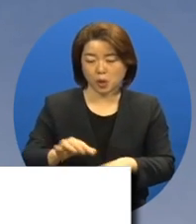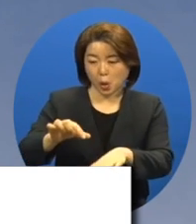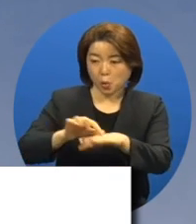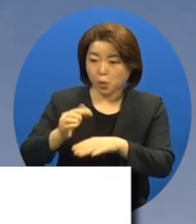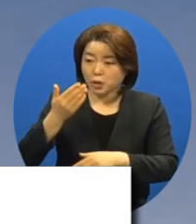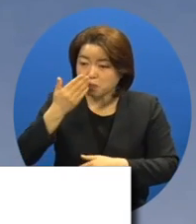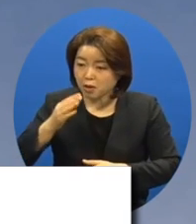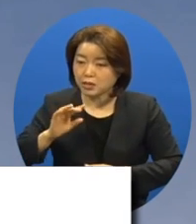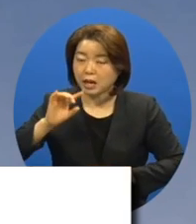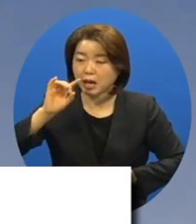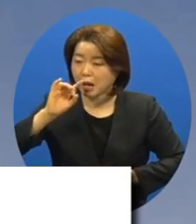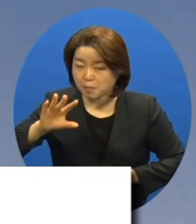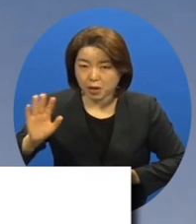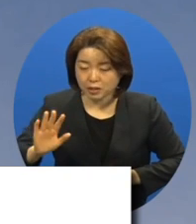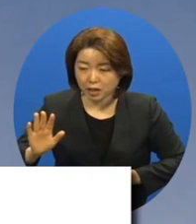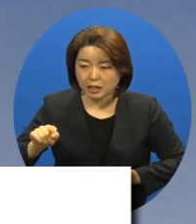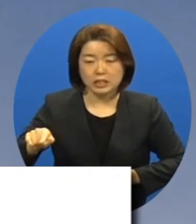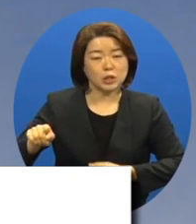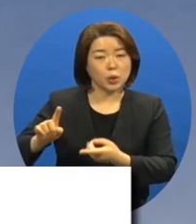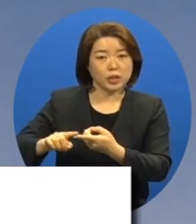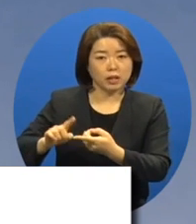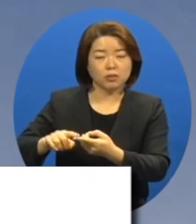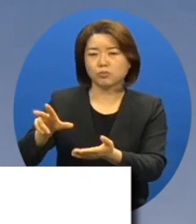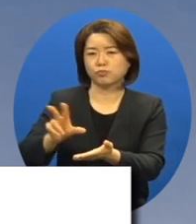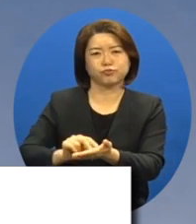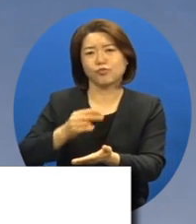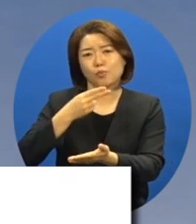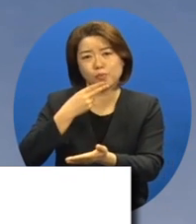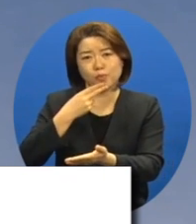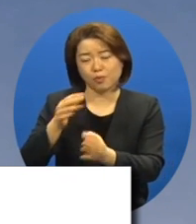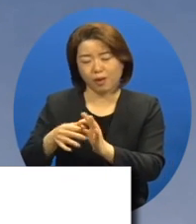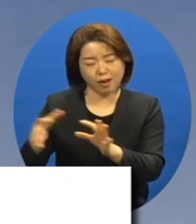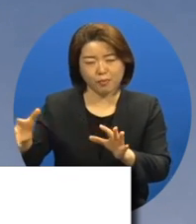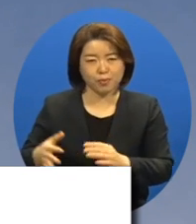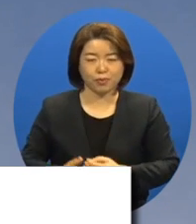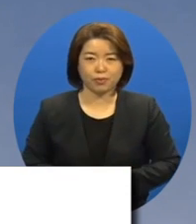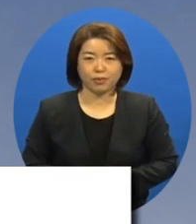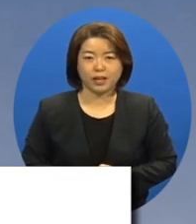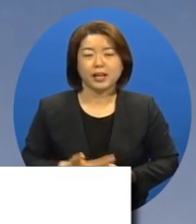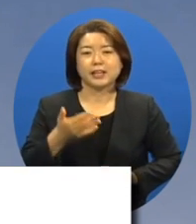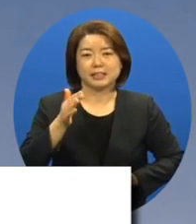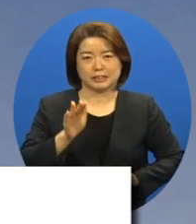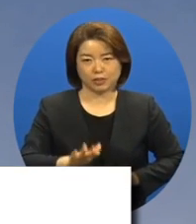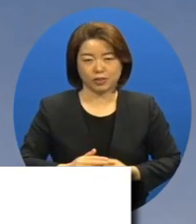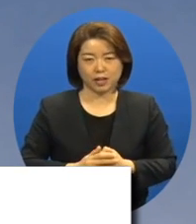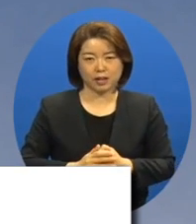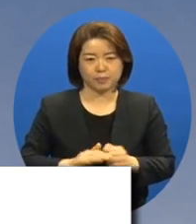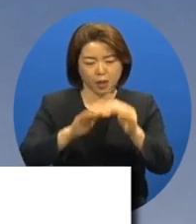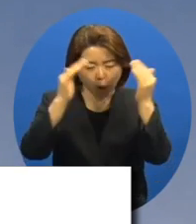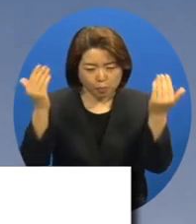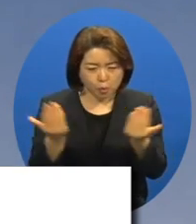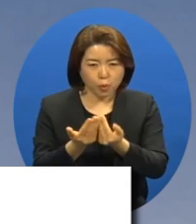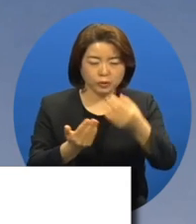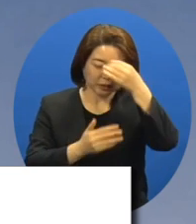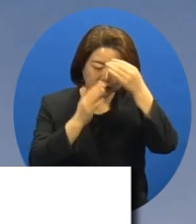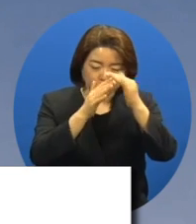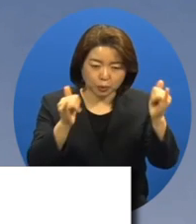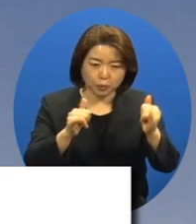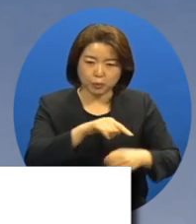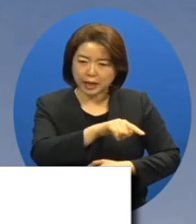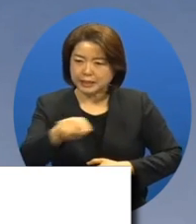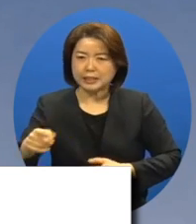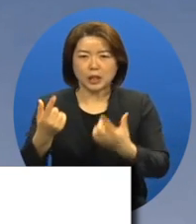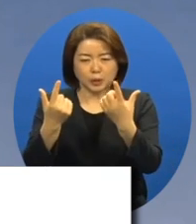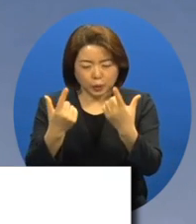먹느냐 하는 것은 전혀 문제가 되질 않습니다 그러나 모든 성도들이 다 이런